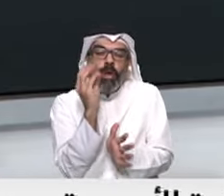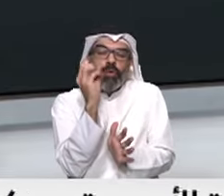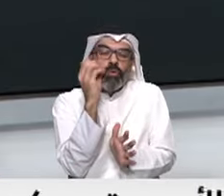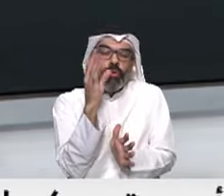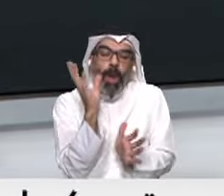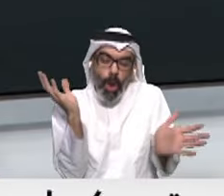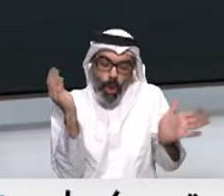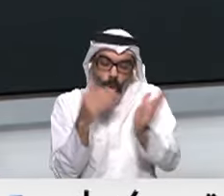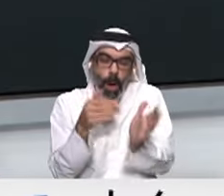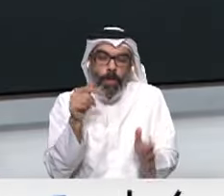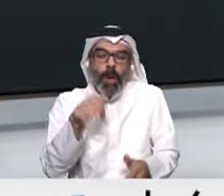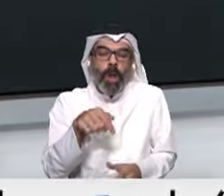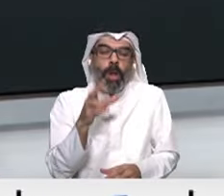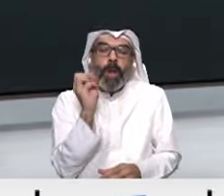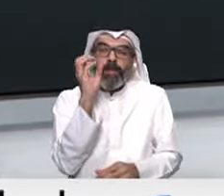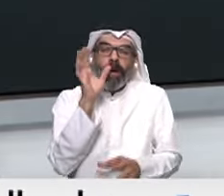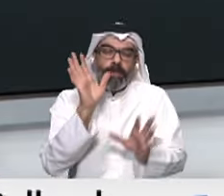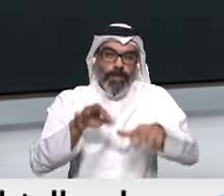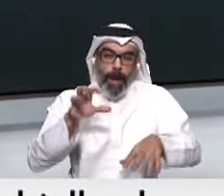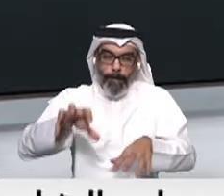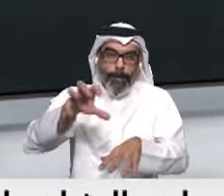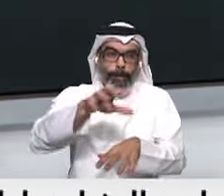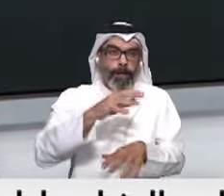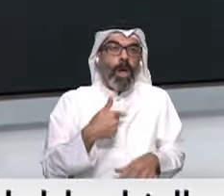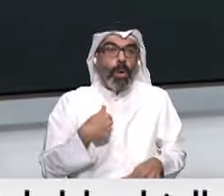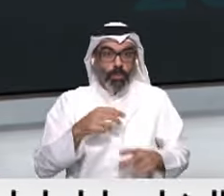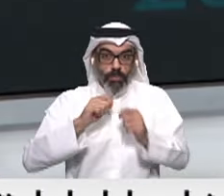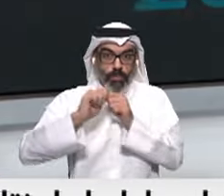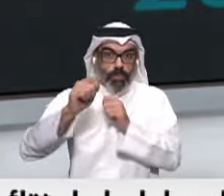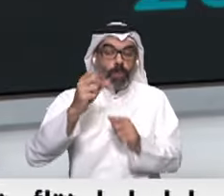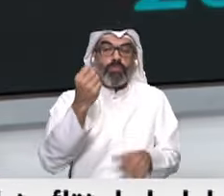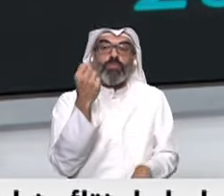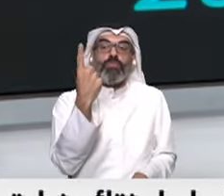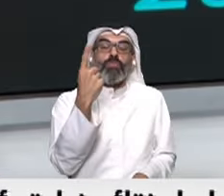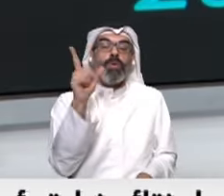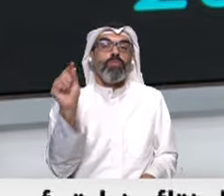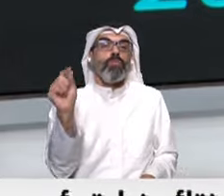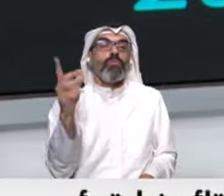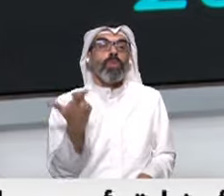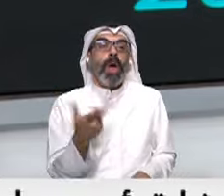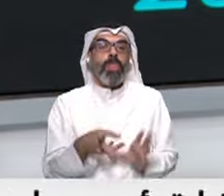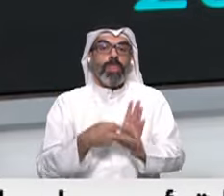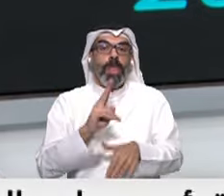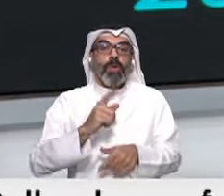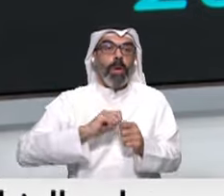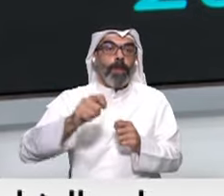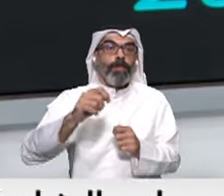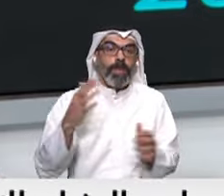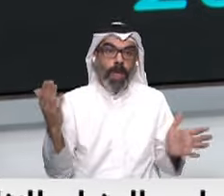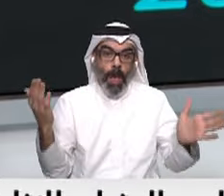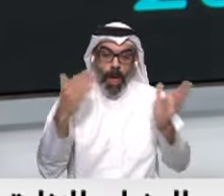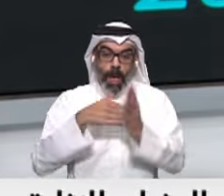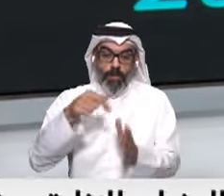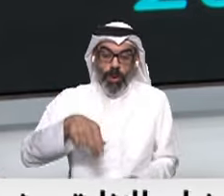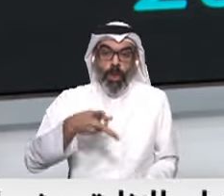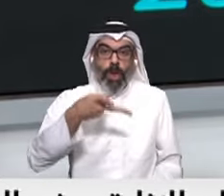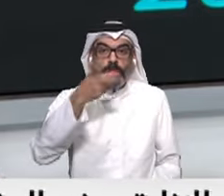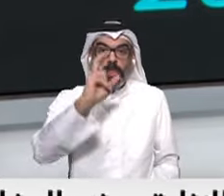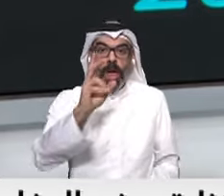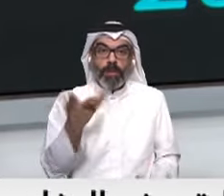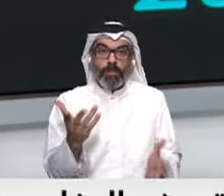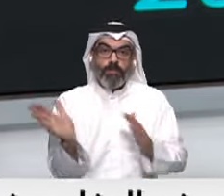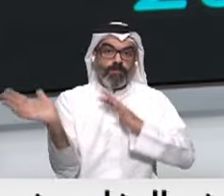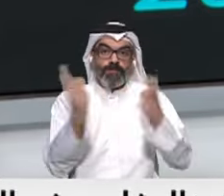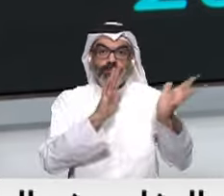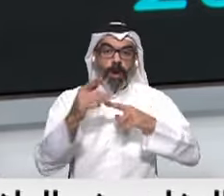نهايه اليوم على بعض المناطق الرؤيه الافقيه حتى الان ممتازه اكثر من 12 كل لنهايه اليوم او ل الساعه 12 الهوا الكوس